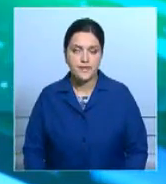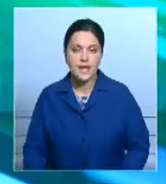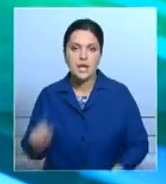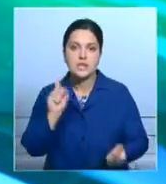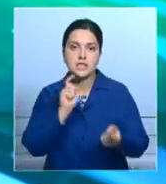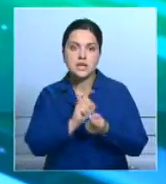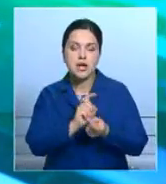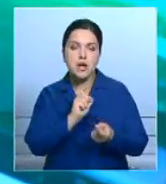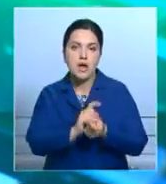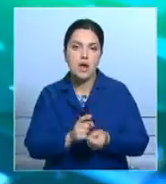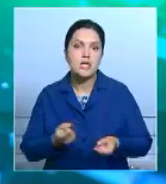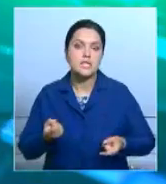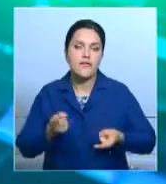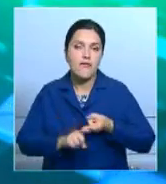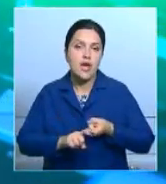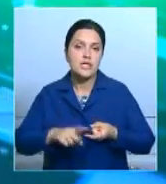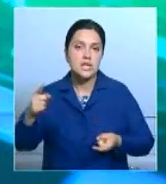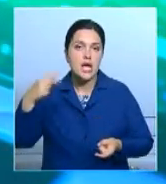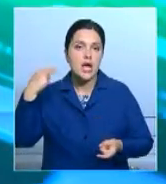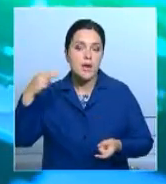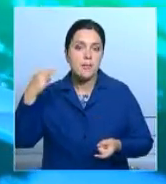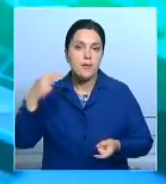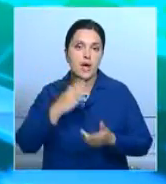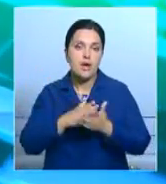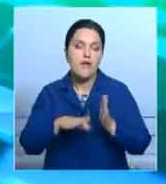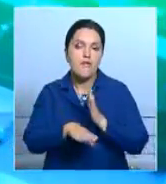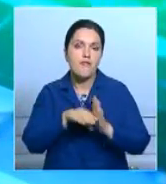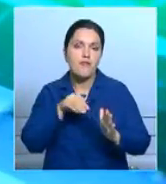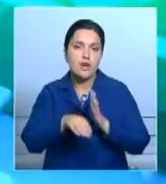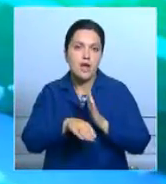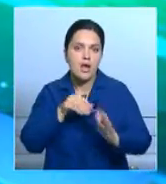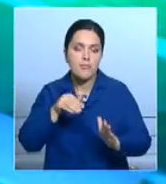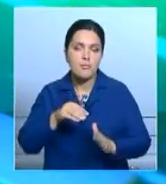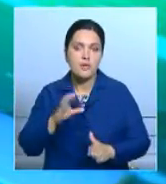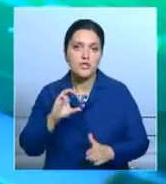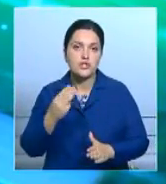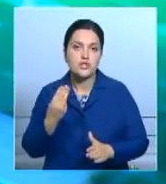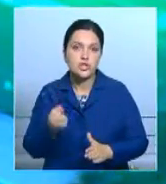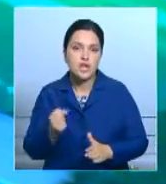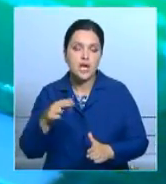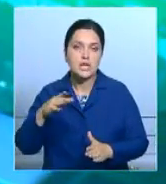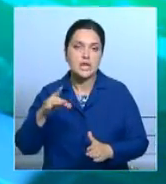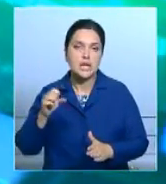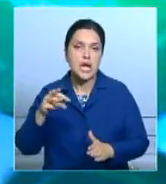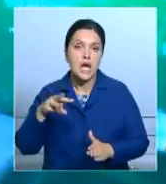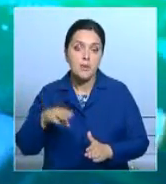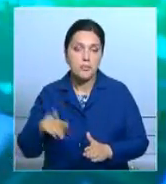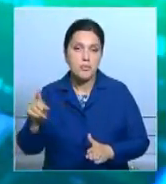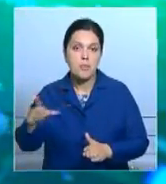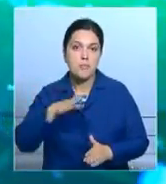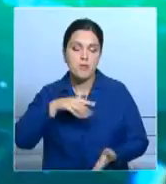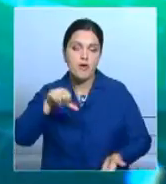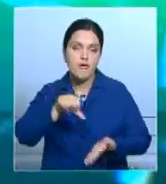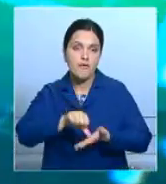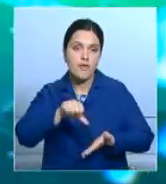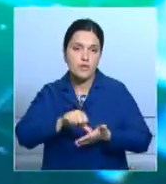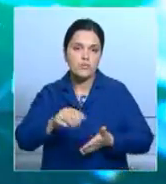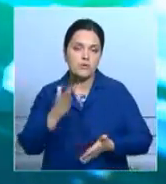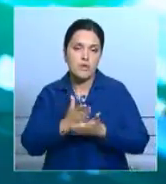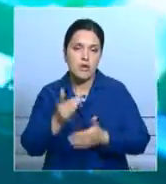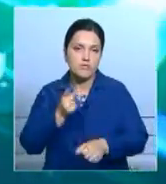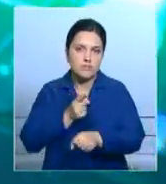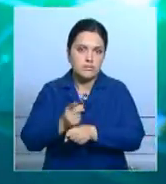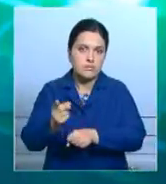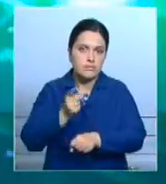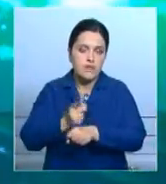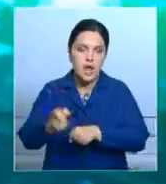Очередной скандал, связанный с кандидатом в президенты США Дональдом Трампом. В своем выступлении в штате Мичиган миллиардер заявил, что афроамериканцы